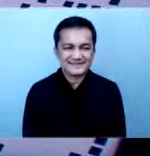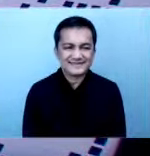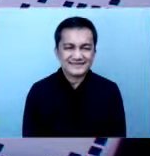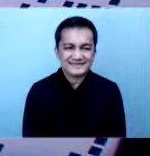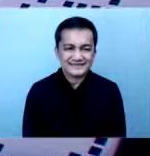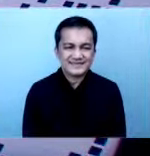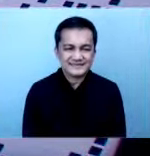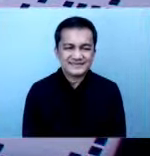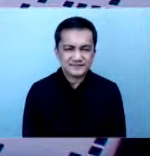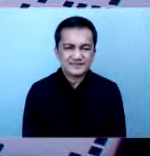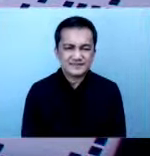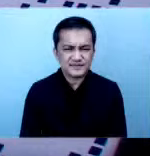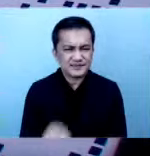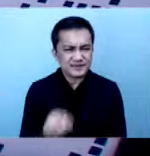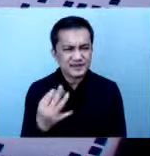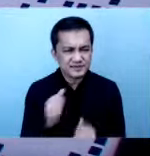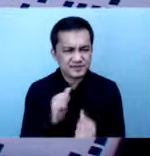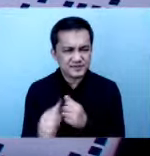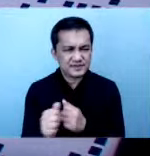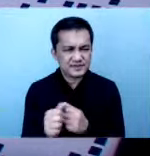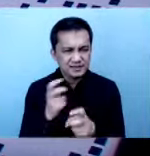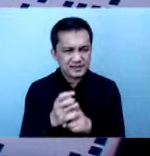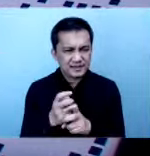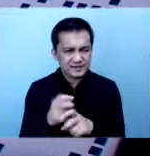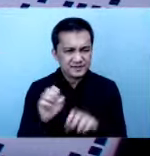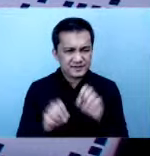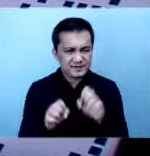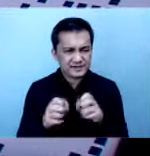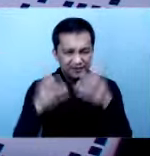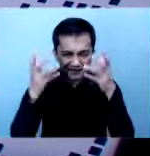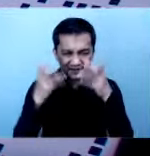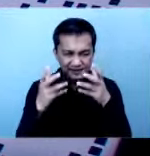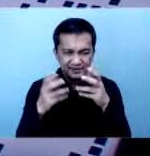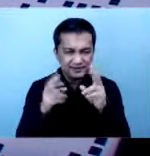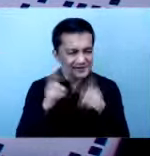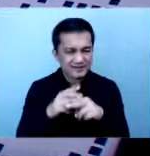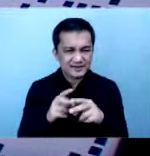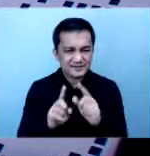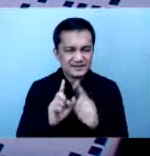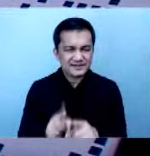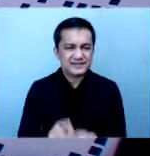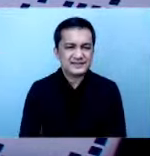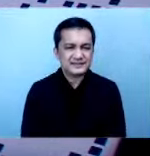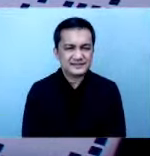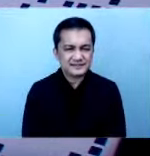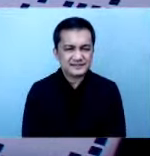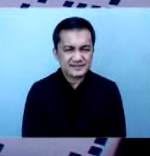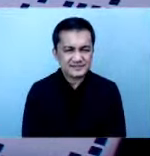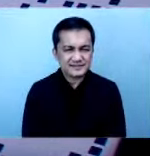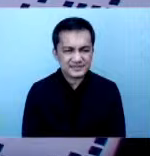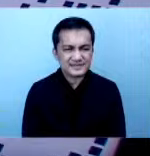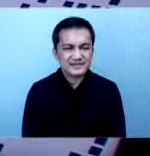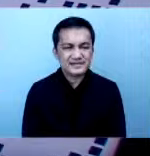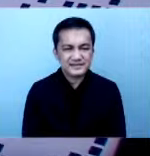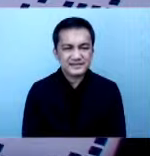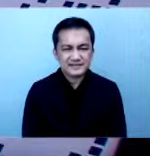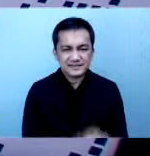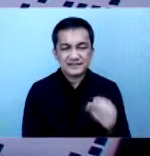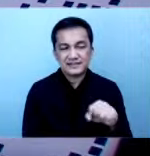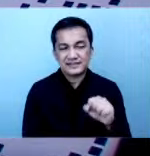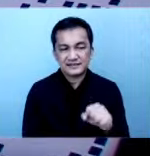Ilang kaya pumasa sa exam? Kasi parang ang hirap pag-exam na nakaganong ngayon. Wala nang nasagot. Yun nga niisip ko eh. Oo.